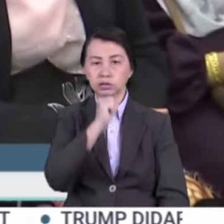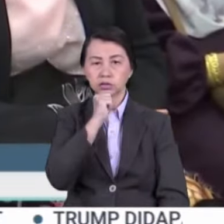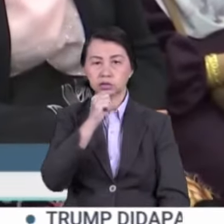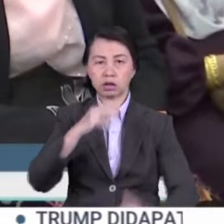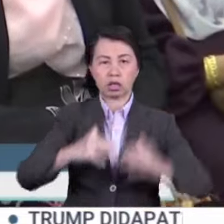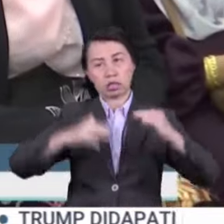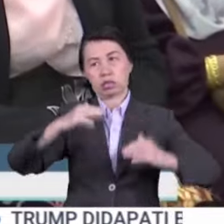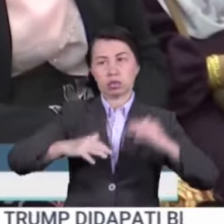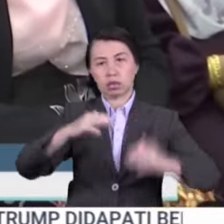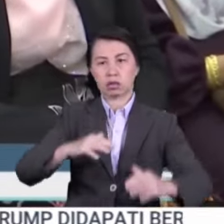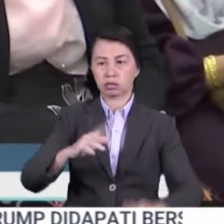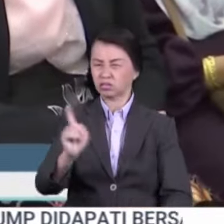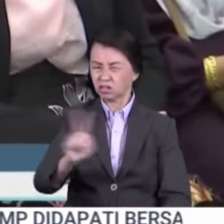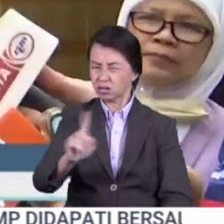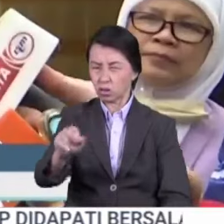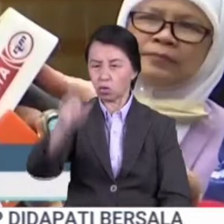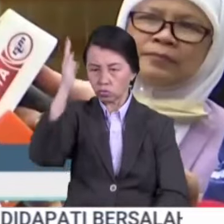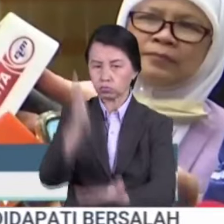stabil.